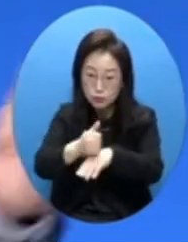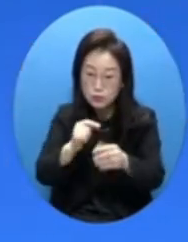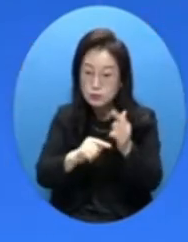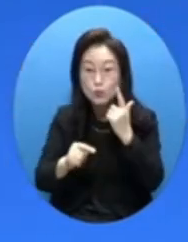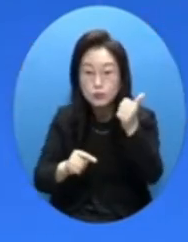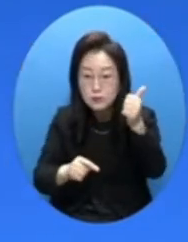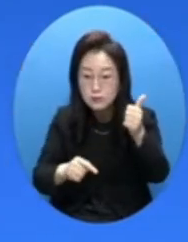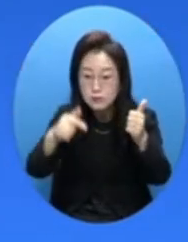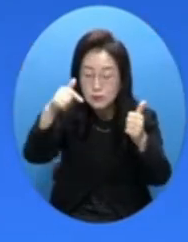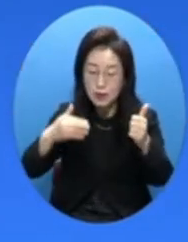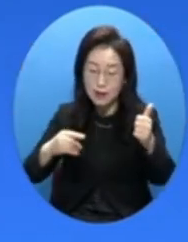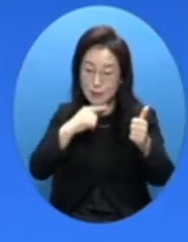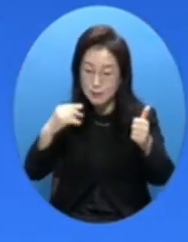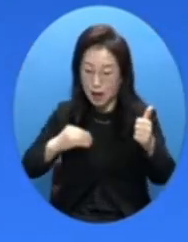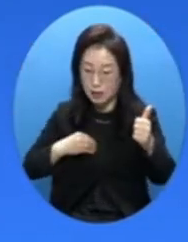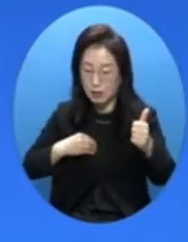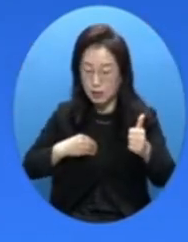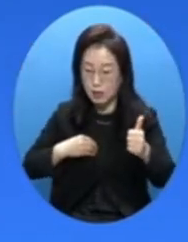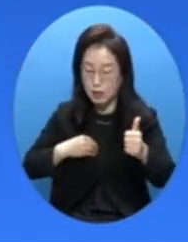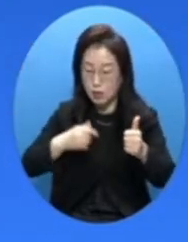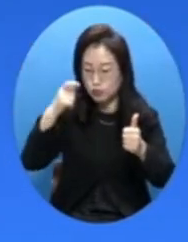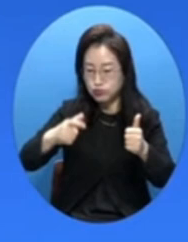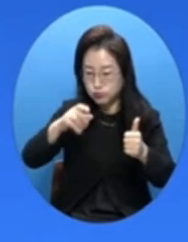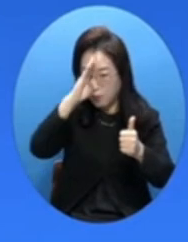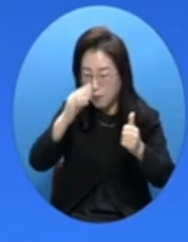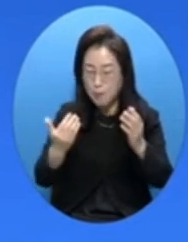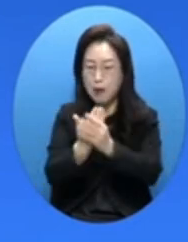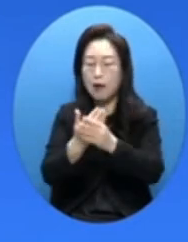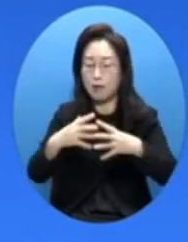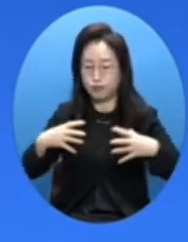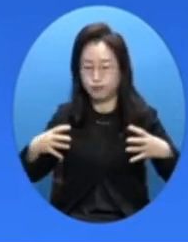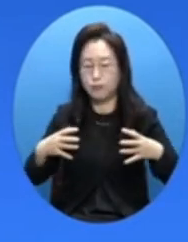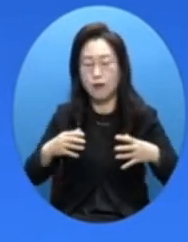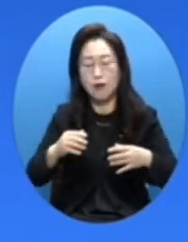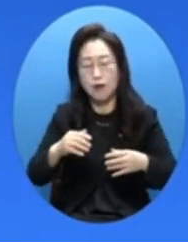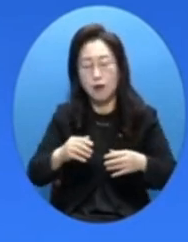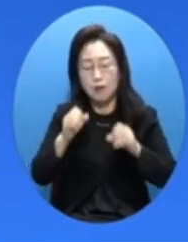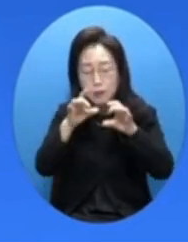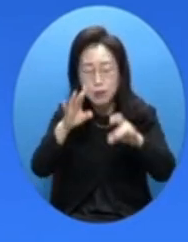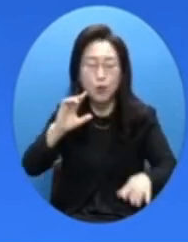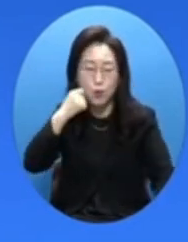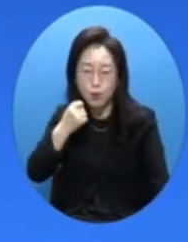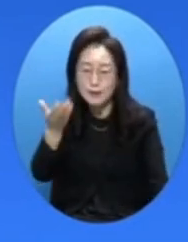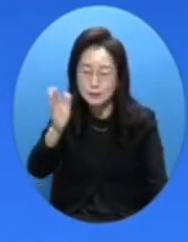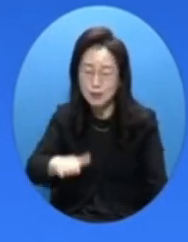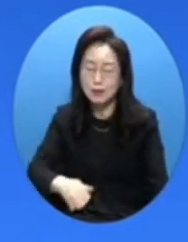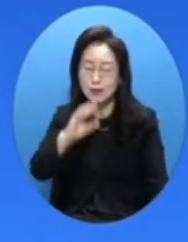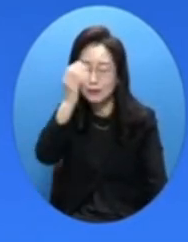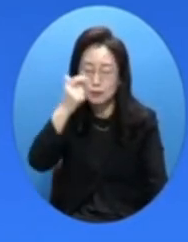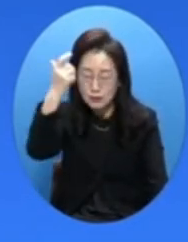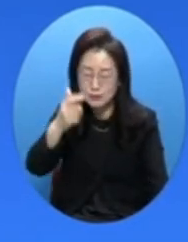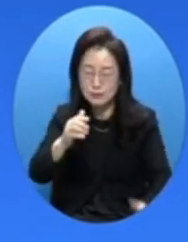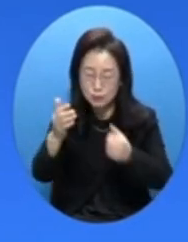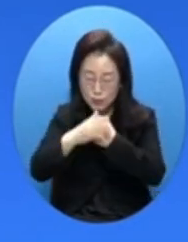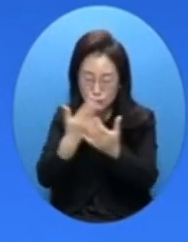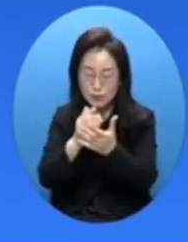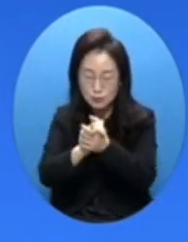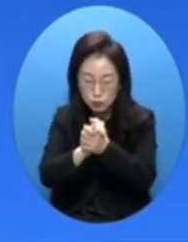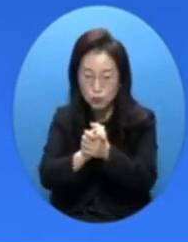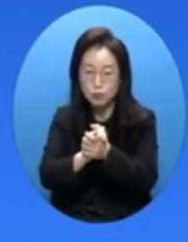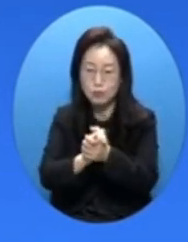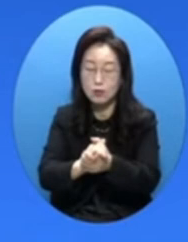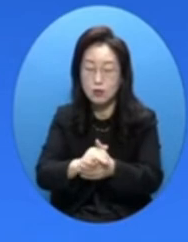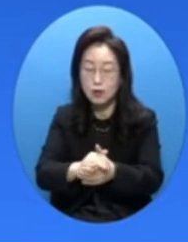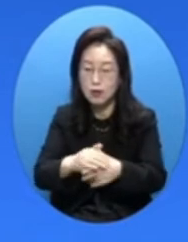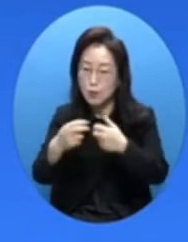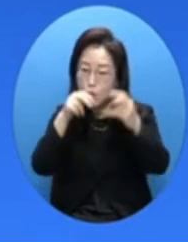부어가지고 아무런 사역을 할 수도 없었습니다. 그러나 오직 성령님만 의지하고 죄 엎드려 기도하며 믿음으로 전쟁에 나갔습니다. 최근에 또 간암 초기라고